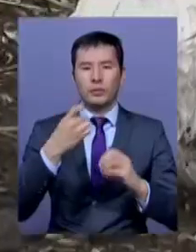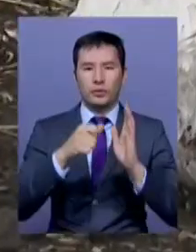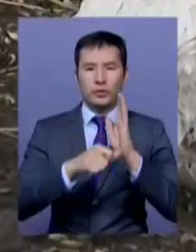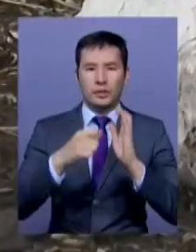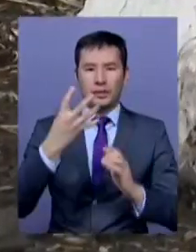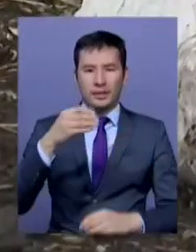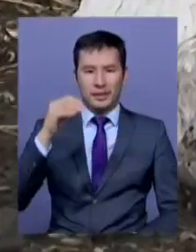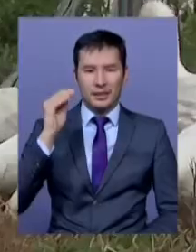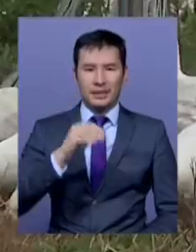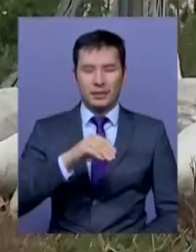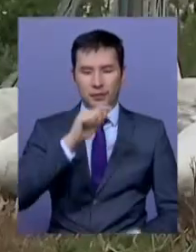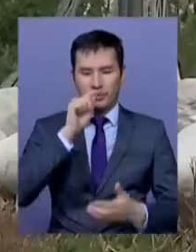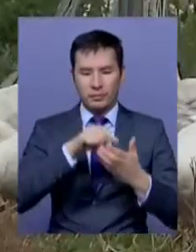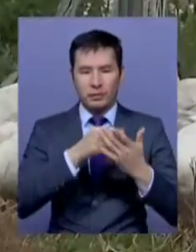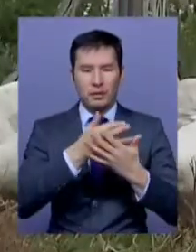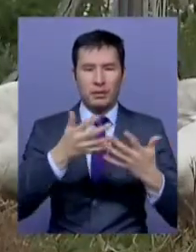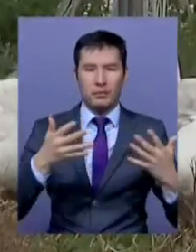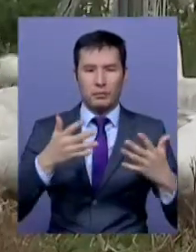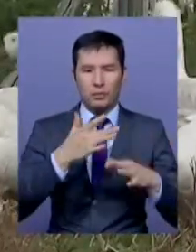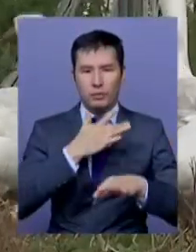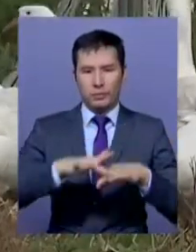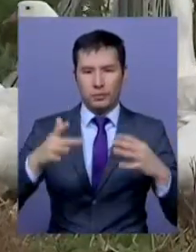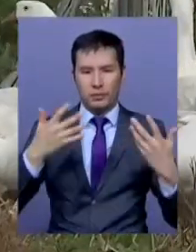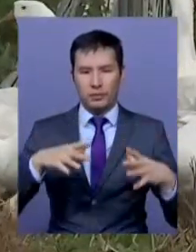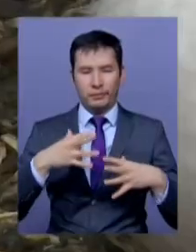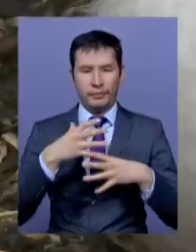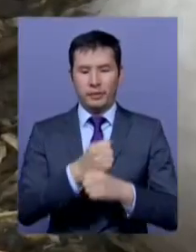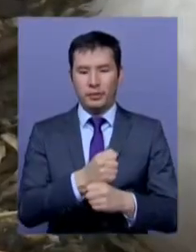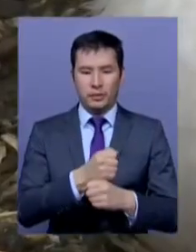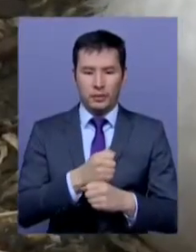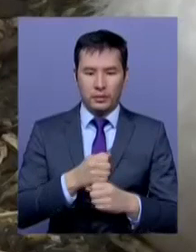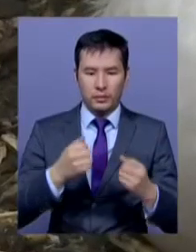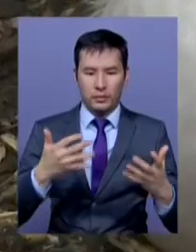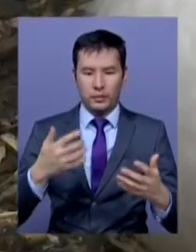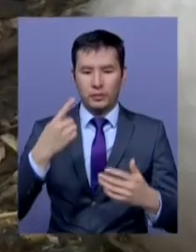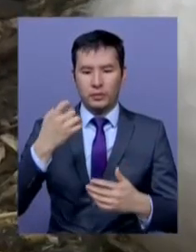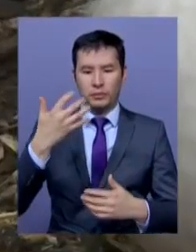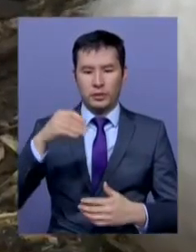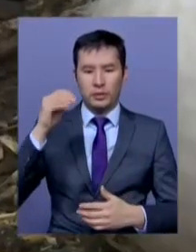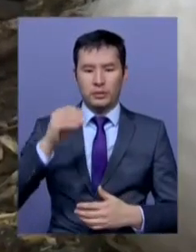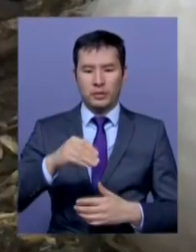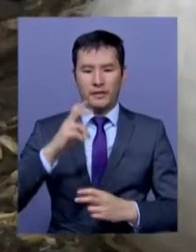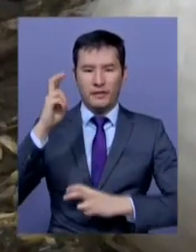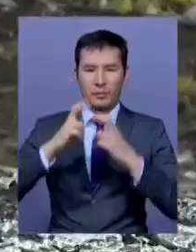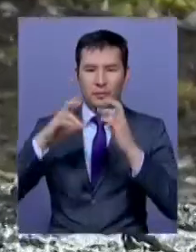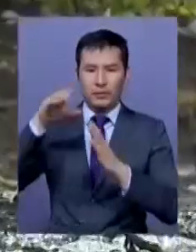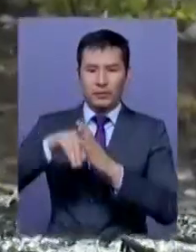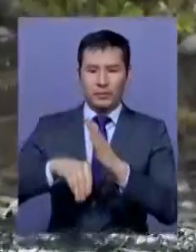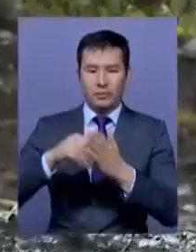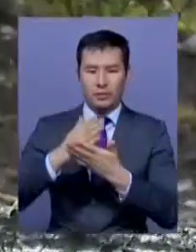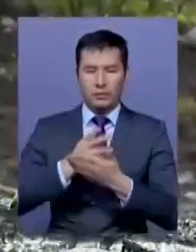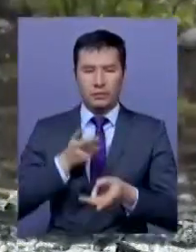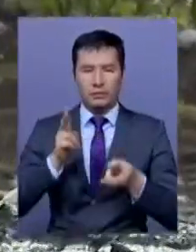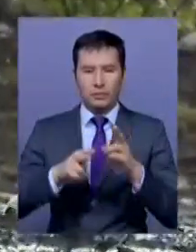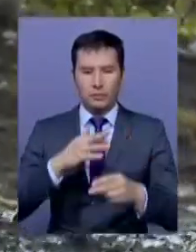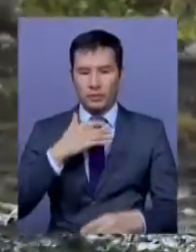қырылды. 14384 дерек қосалқы шаруашылықтарда және 150 мыңға жуығы құс фабрикаларында орын алған. Соңғы